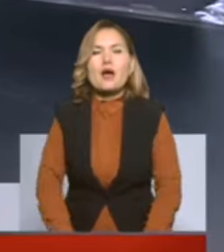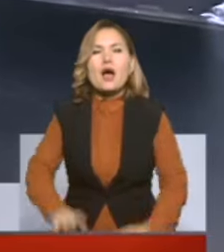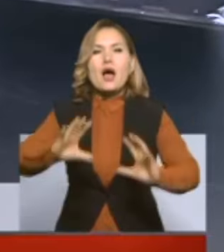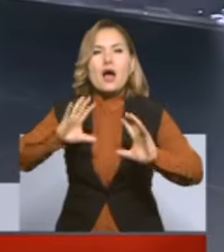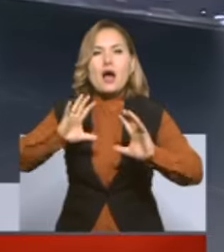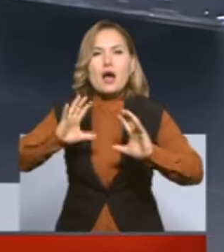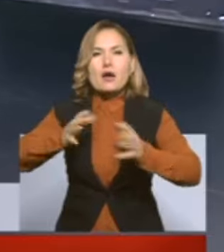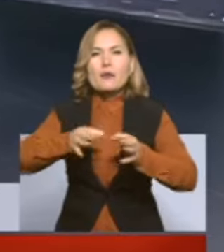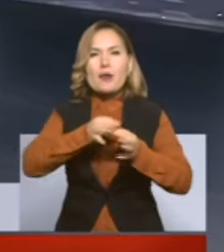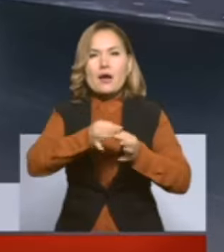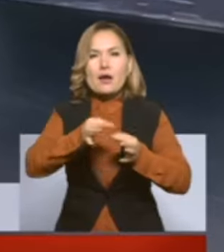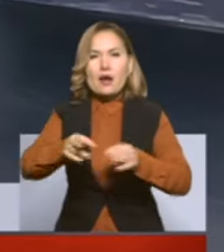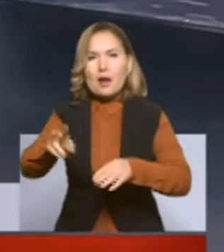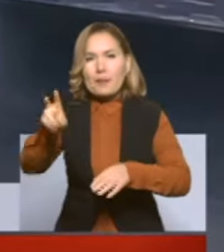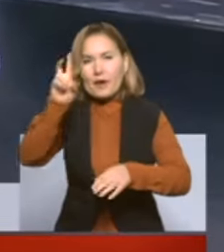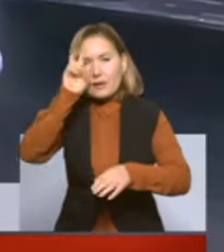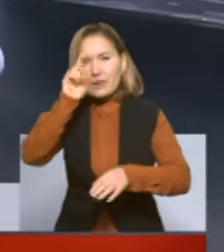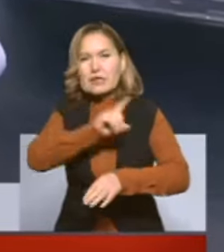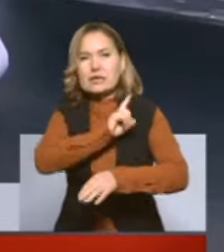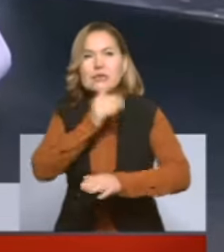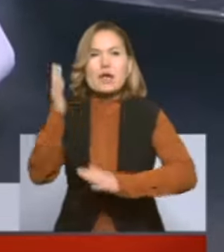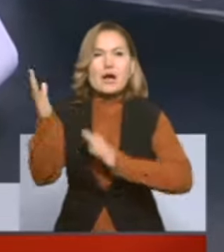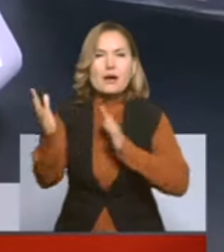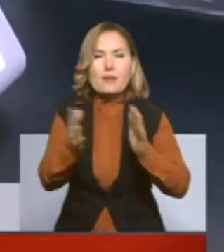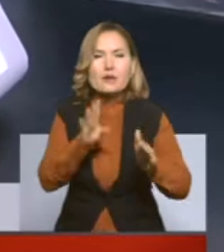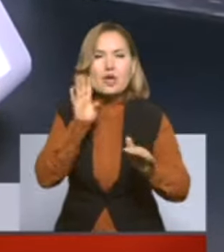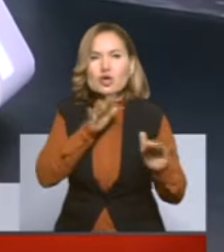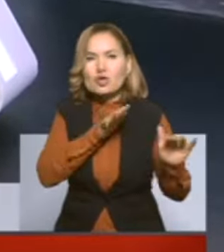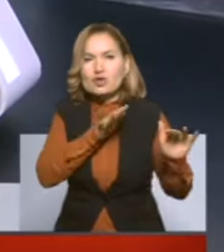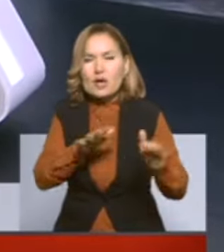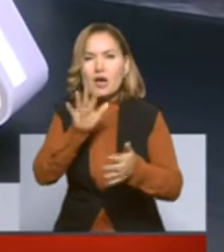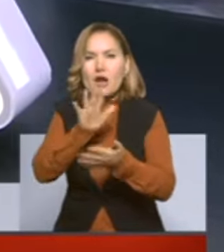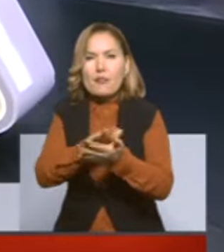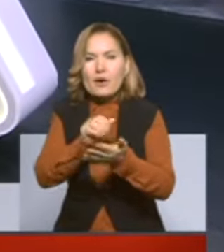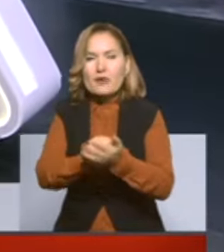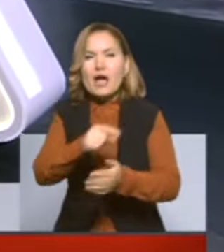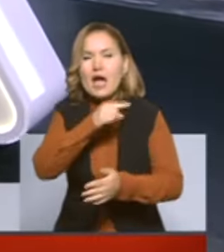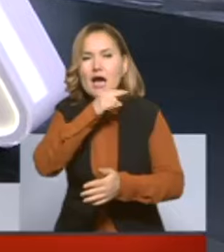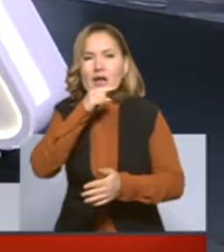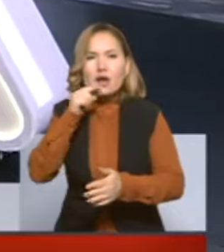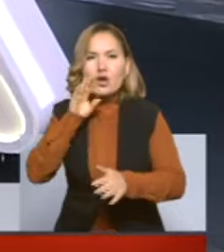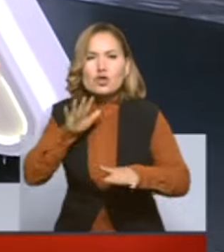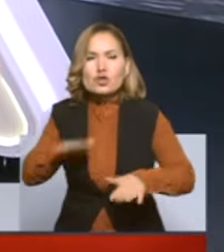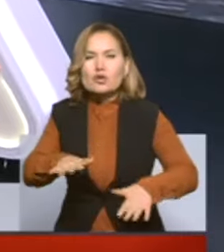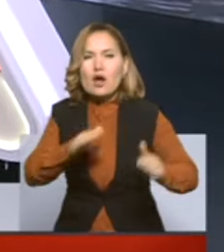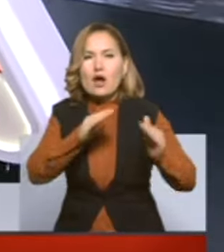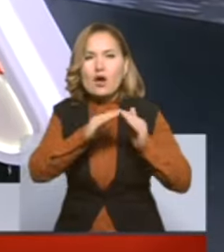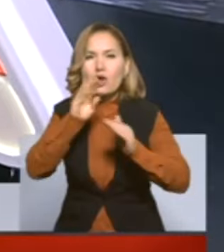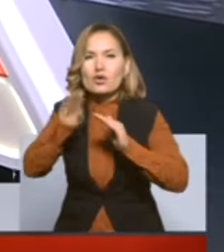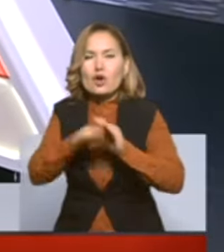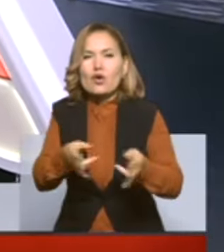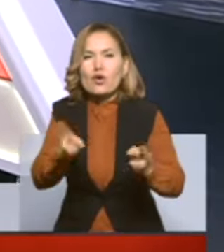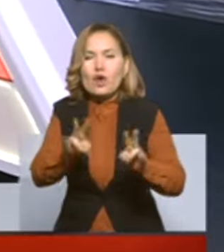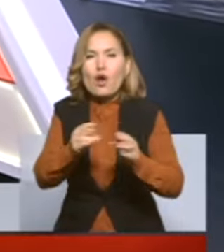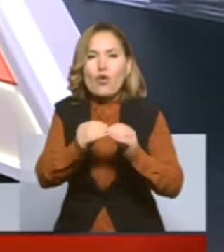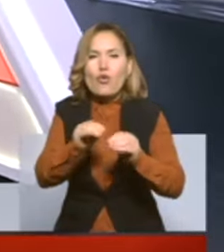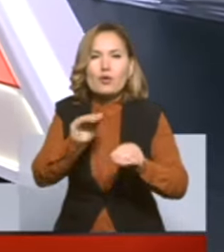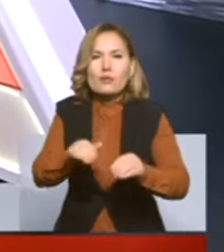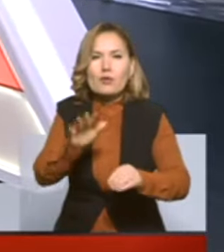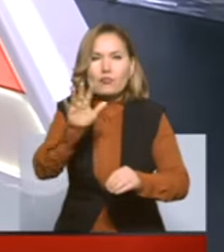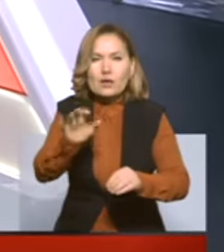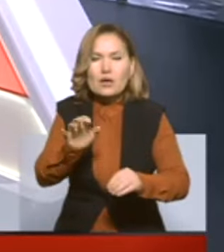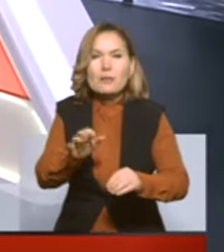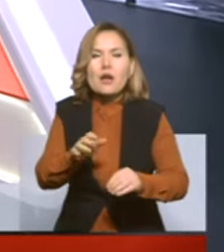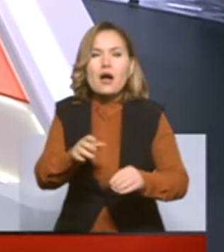Қазір әлемнің бірқатар елінде де дауыл мен тасқын болып жатыр. Ресейде су басқан үй саны 10,5 мыңға жақындады. Осындай